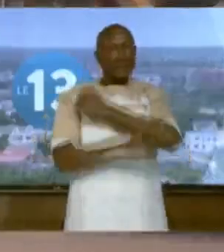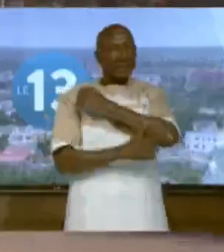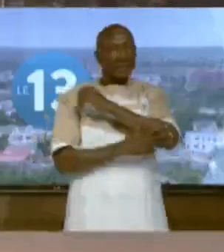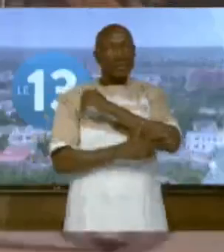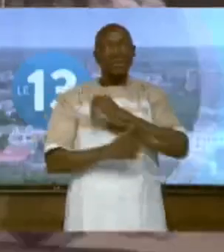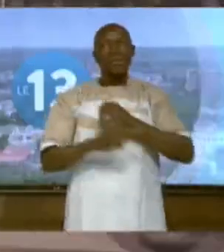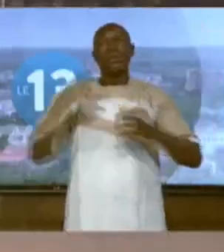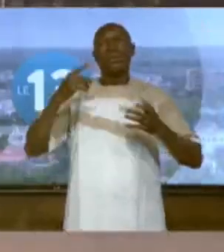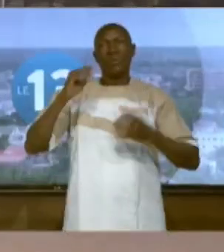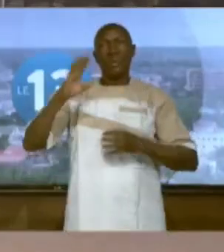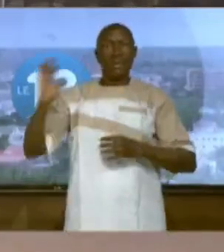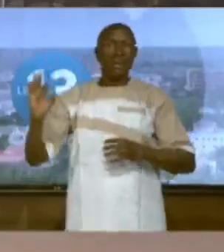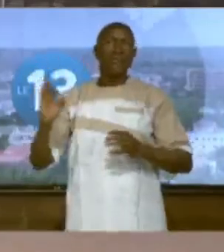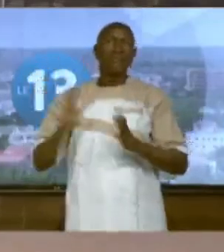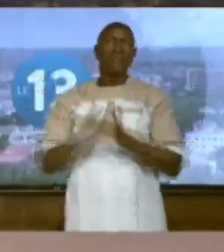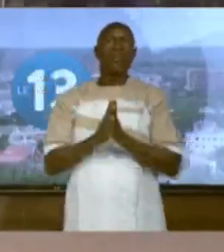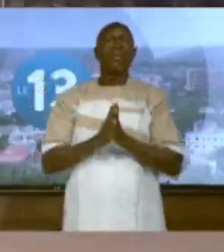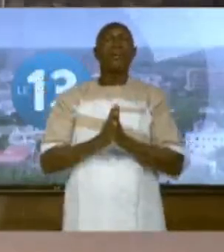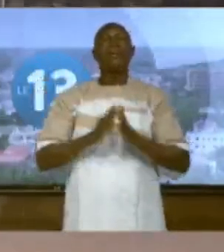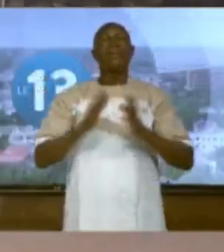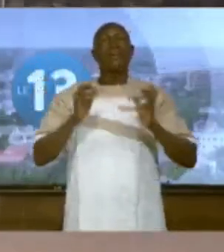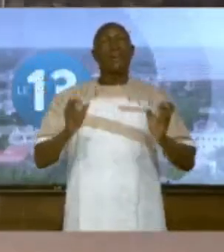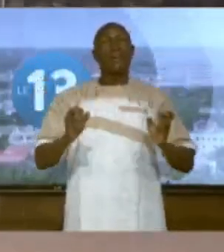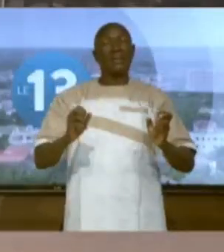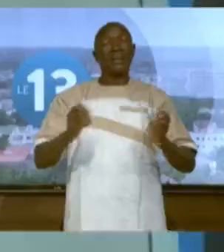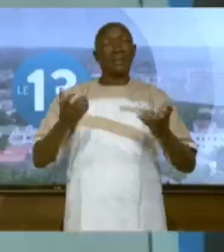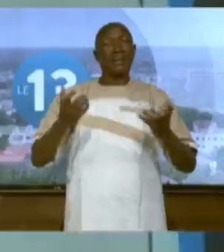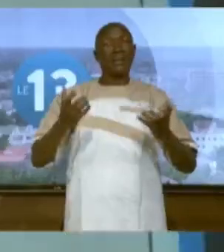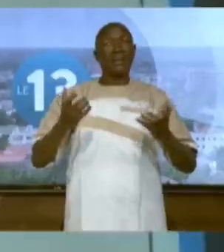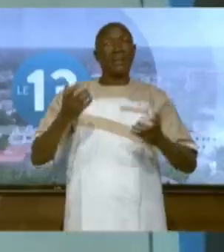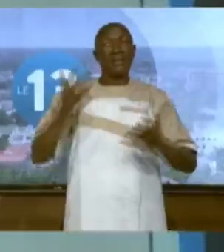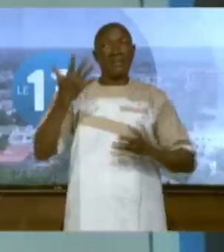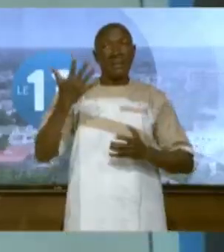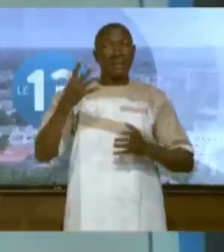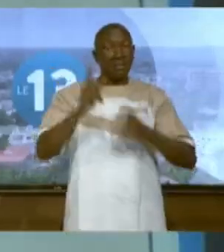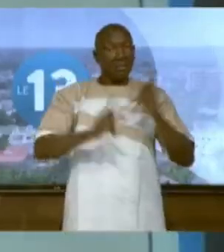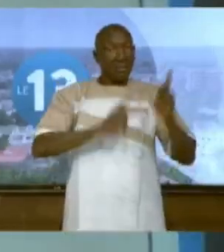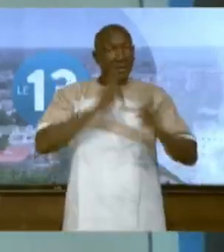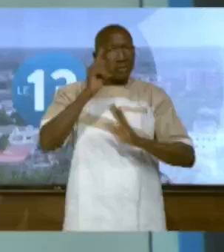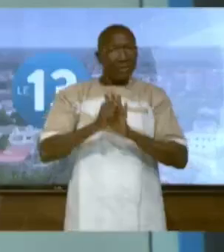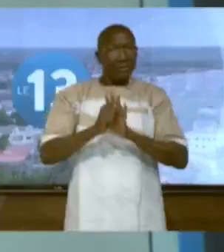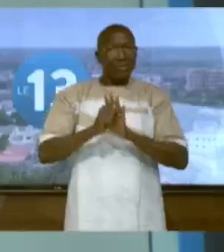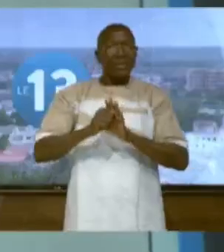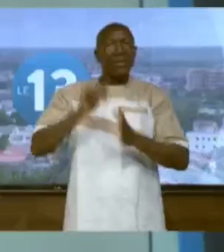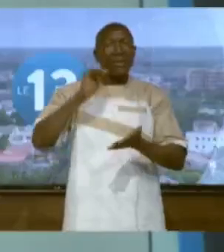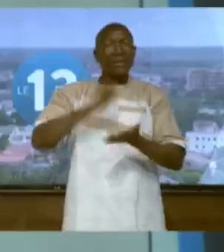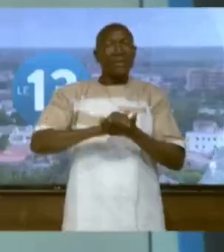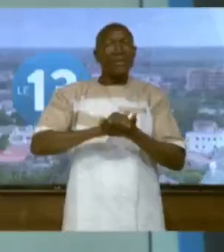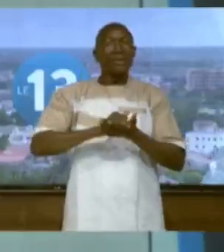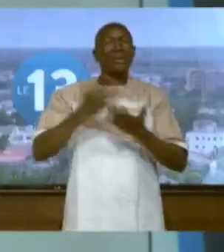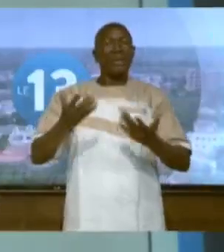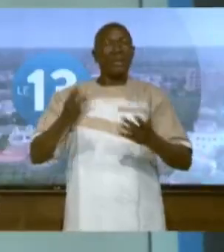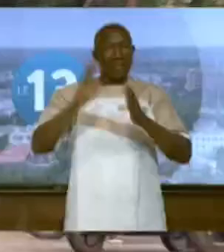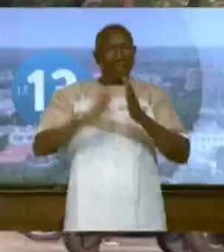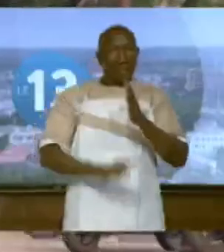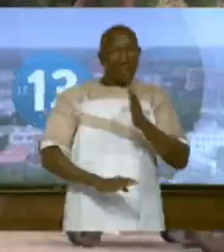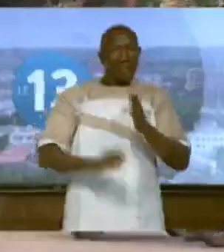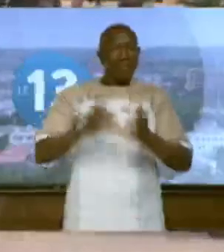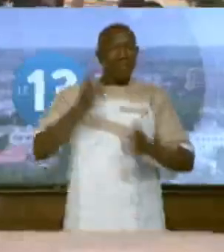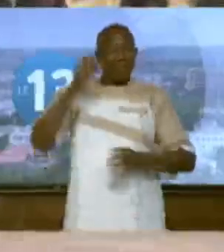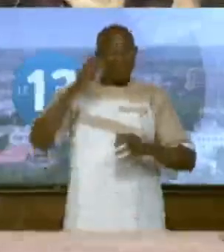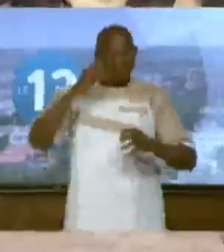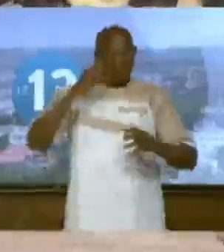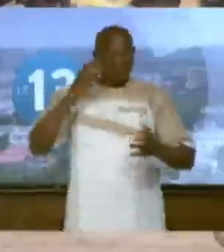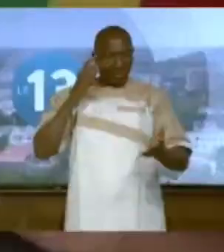une maladie qui du reste crée une psychose au sein des populations et ce en dépit de la tendance à la baisse constaté